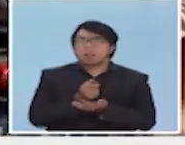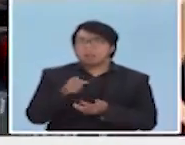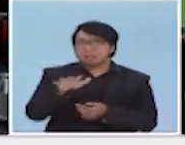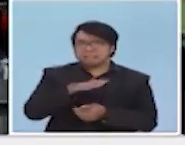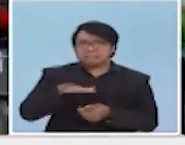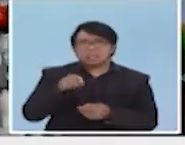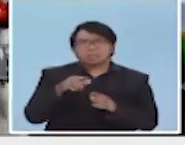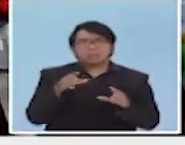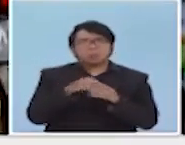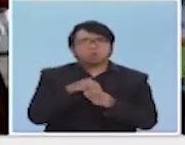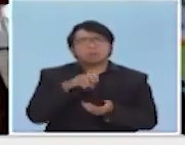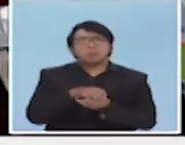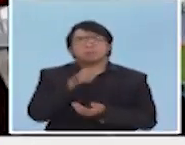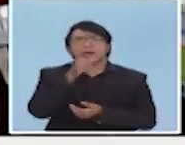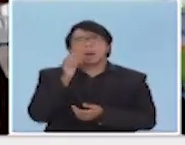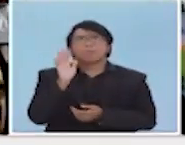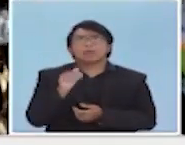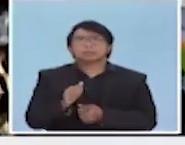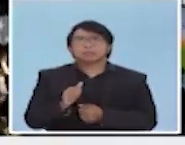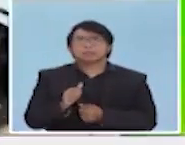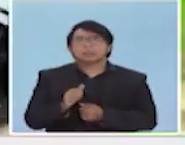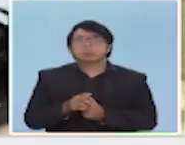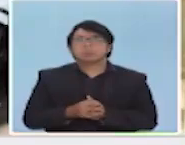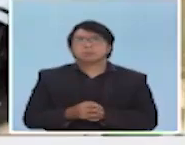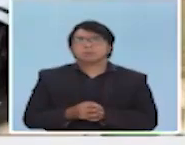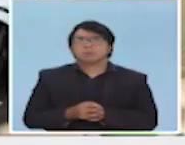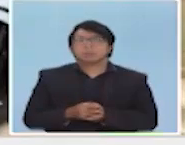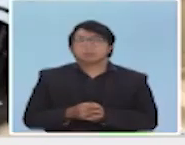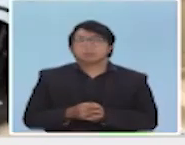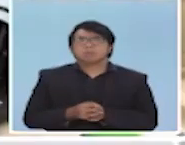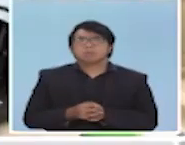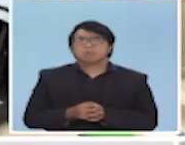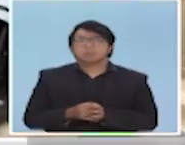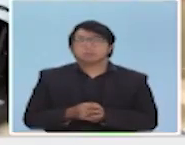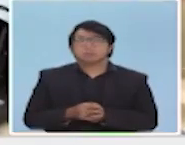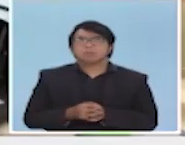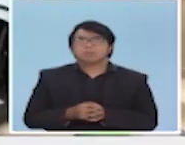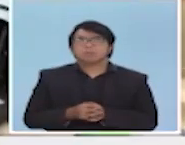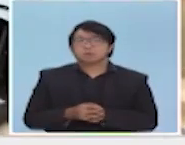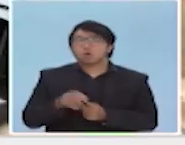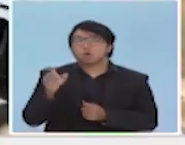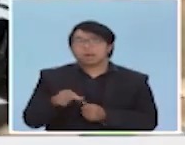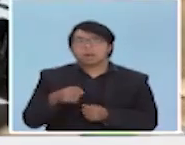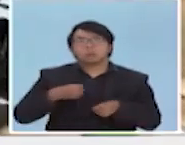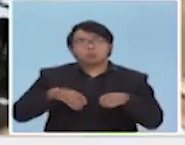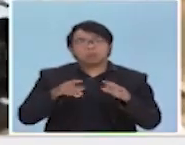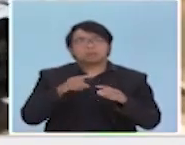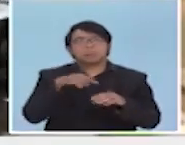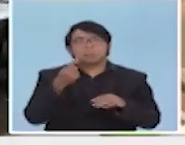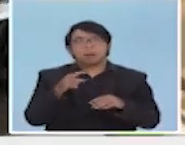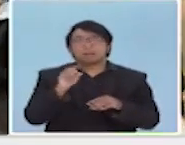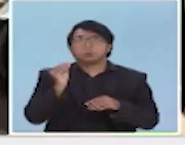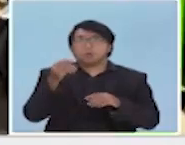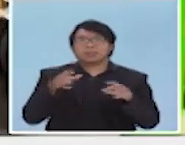ya, informasi yang saya dapatkan dari salah satu pedagang dan ketua paguyuban pedagang Pasar